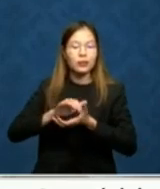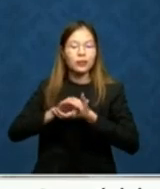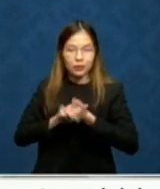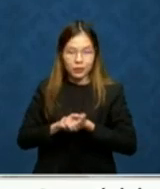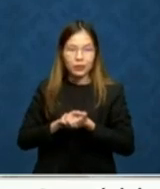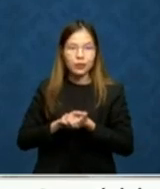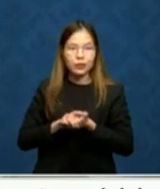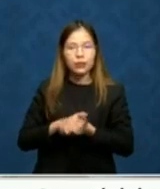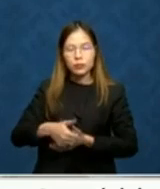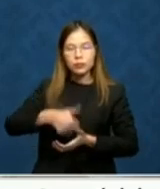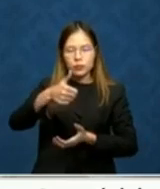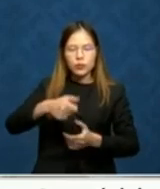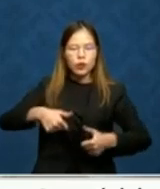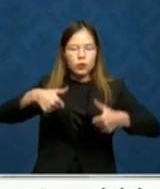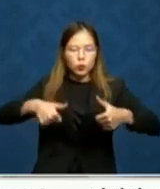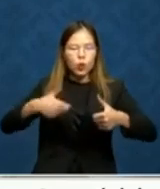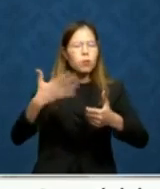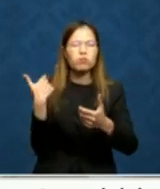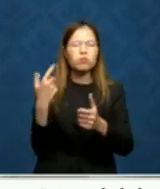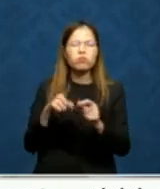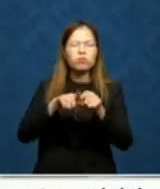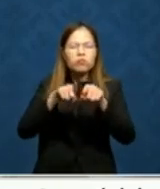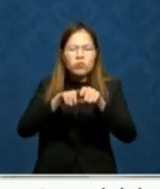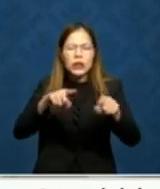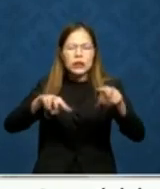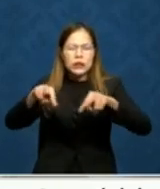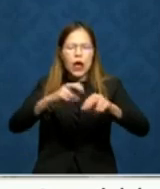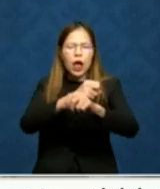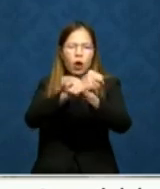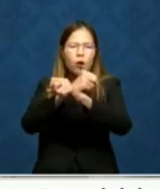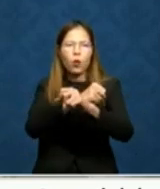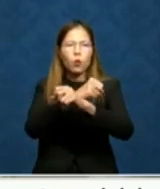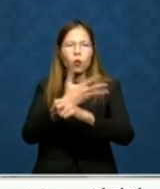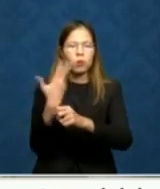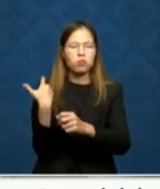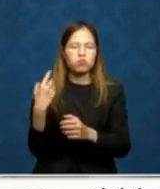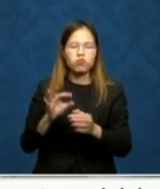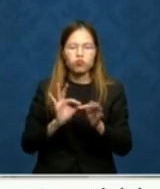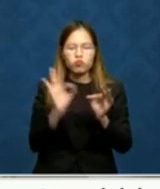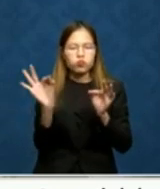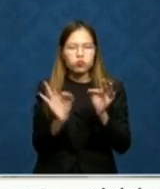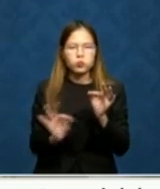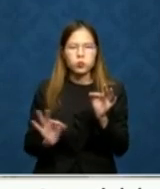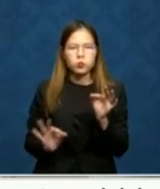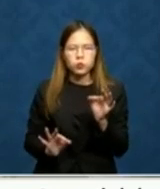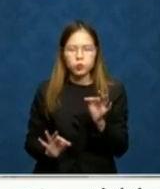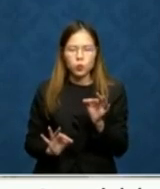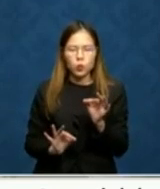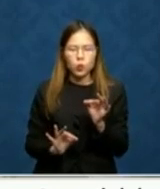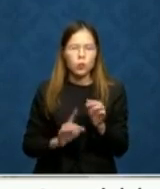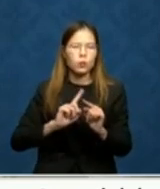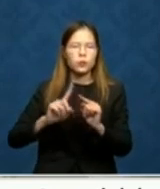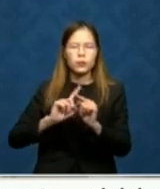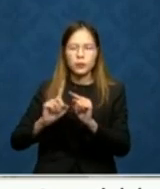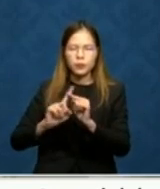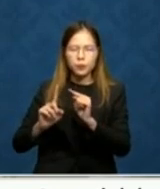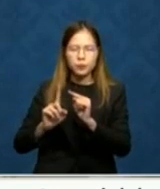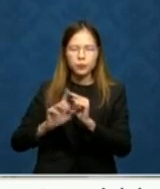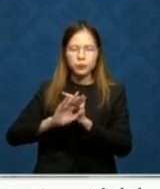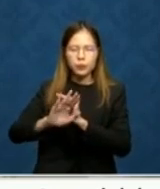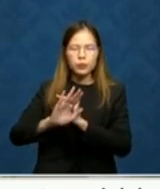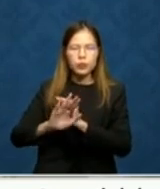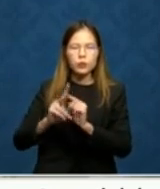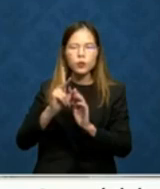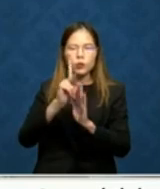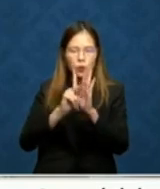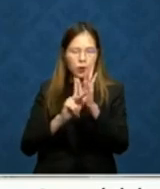การกระทำชำเราเราก็ต้องการนิยามให้ครอบคลุมค่ะดังนั้นจะไม่ลงรายละเอียดในเรื่องของเนื้อความในเรื่องของ